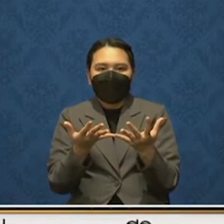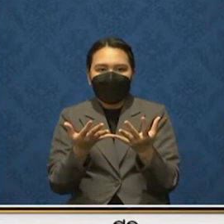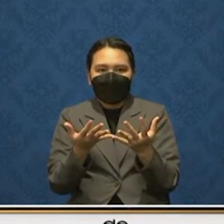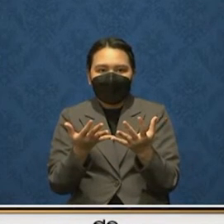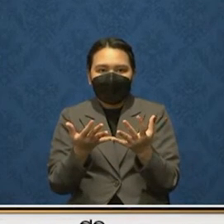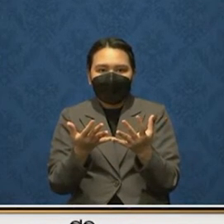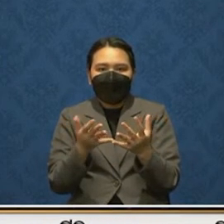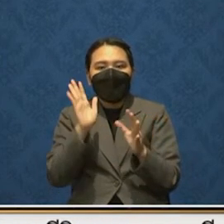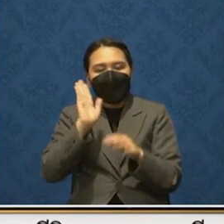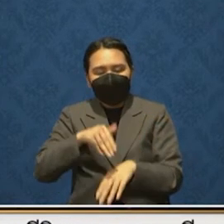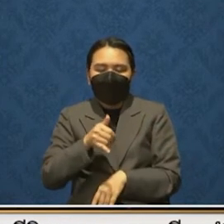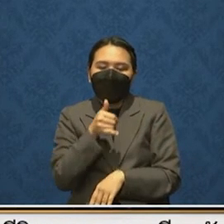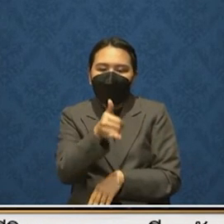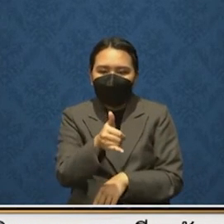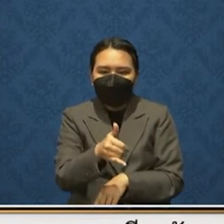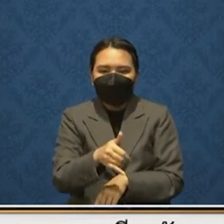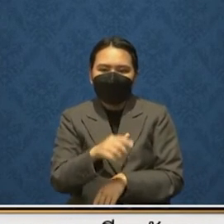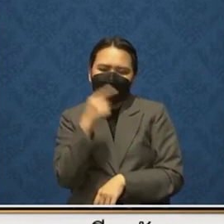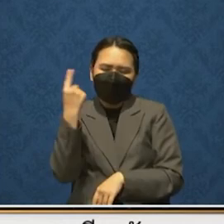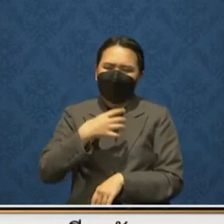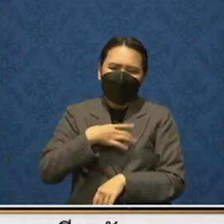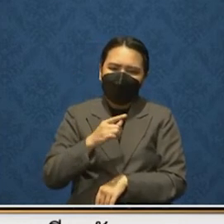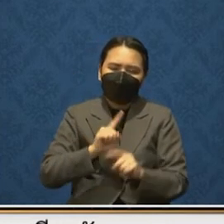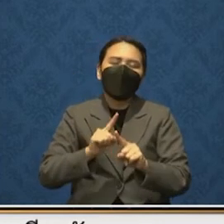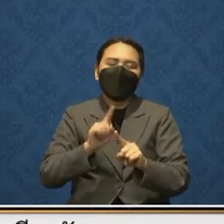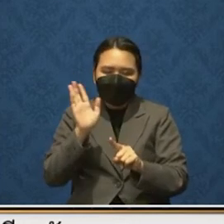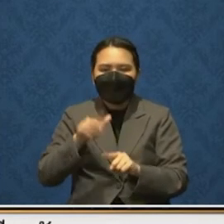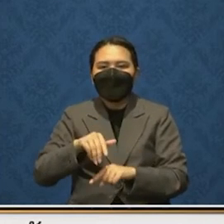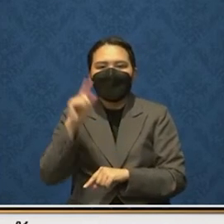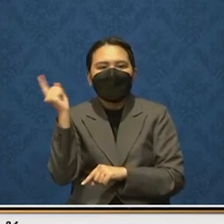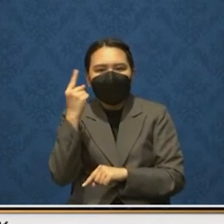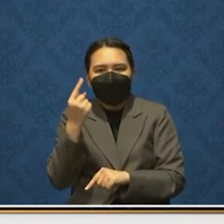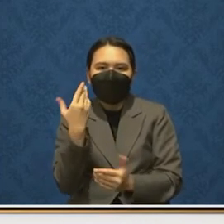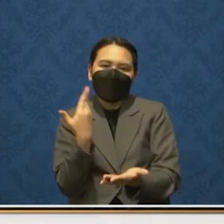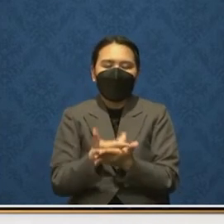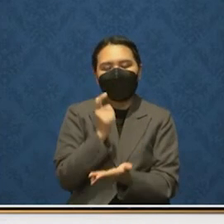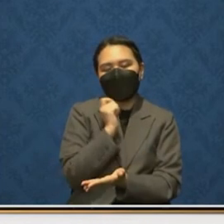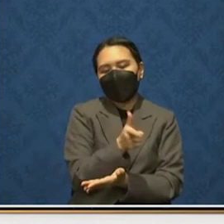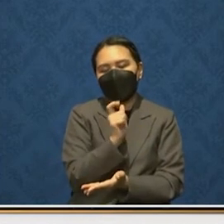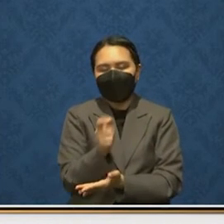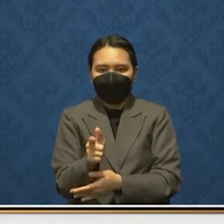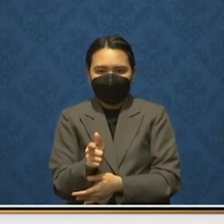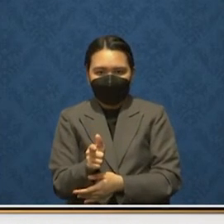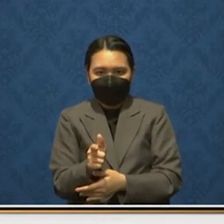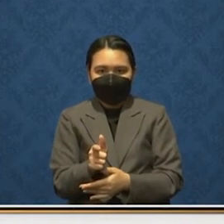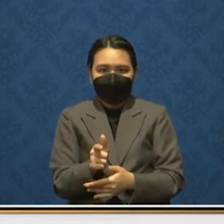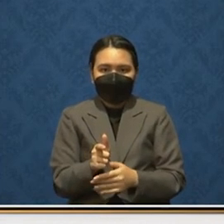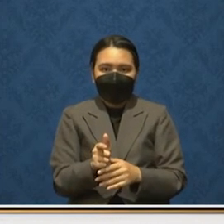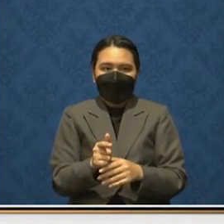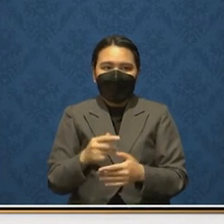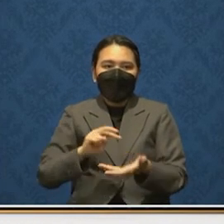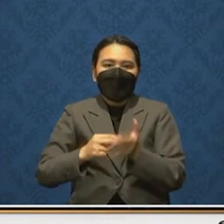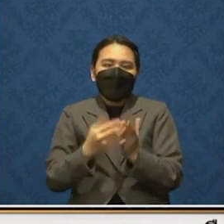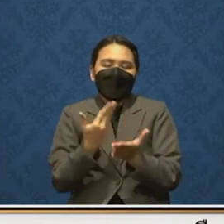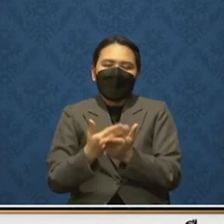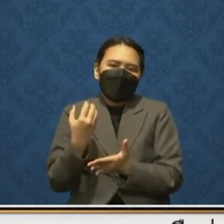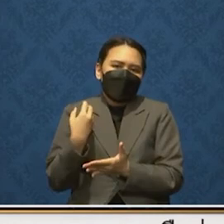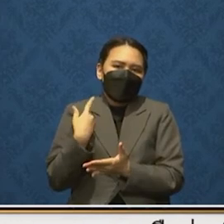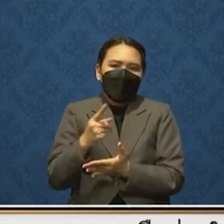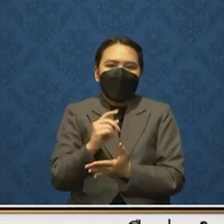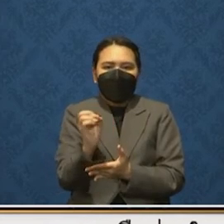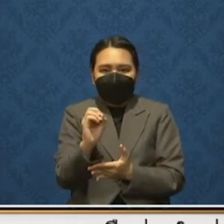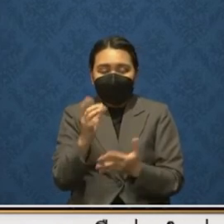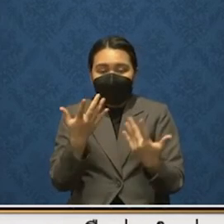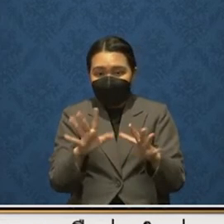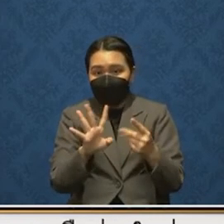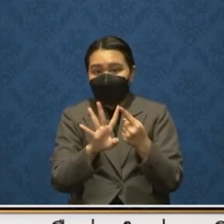ไปกไปถเวลาไมอยากเที่วก็เที่ยวใช้เงินมันไม่กุมค่า4 ชอบดีมีค